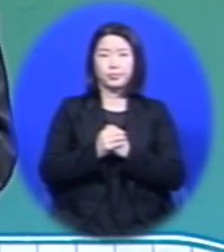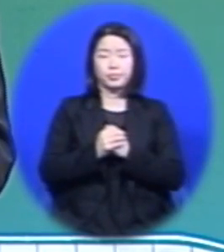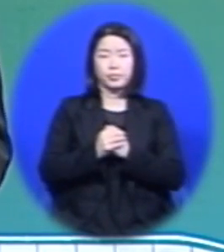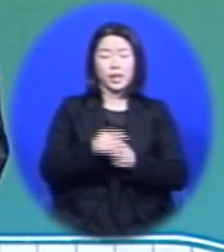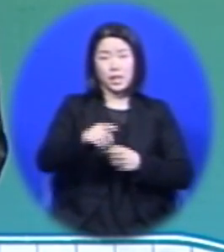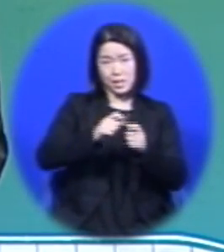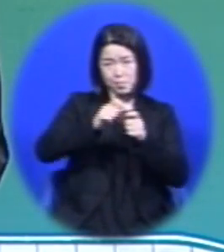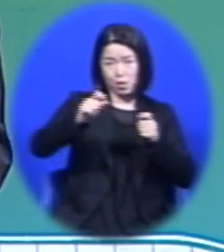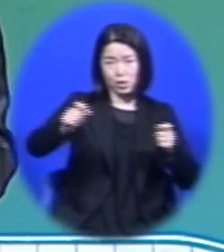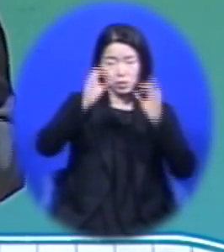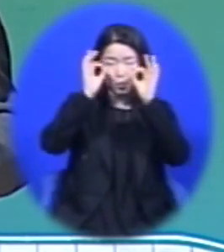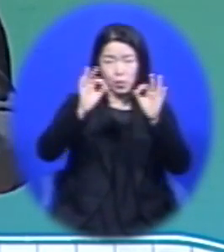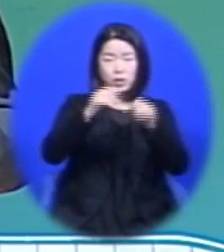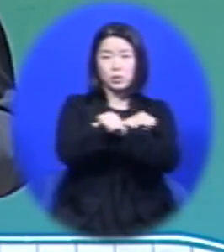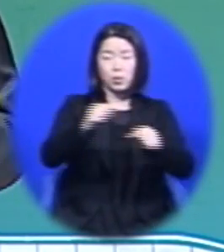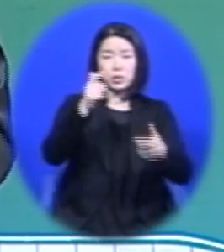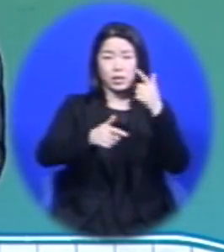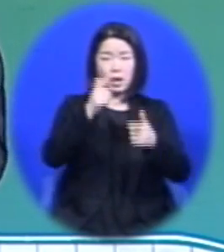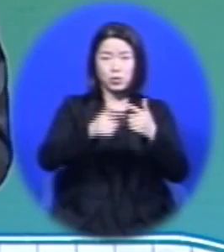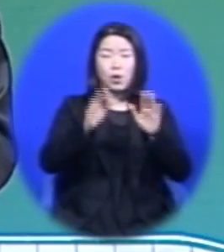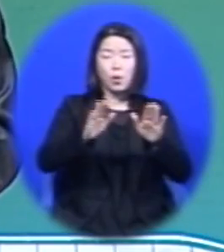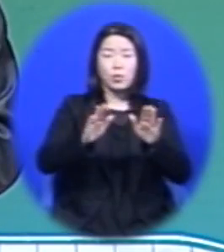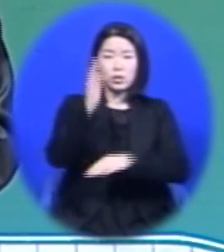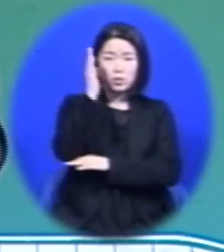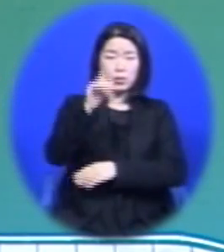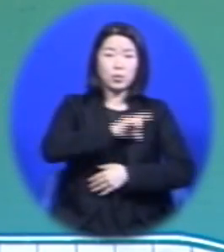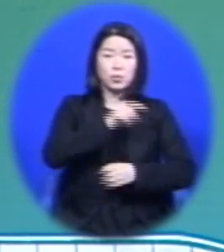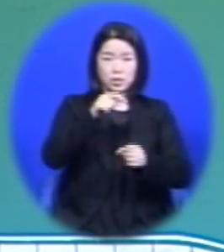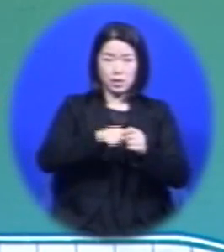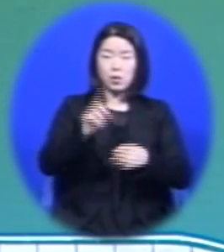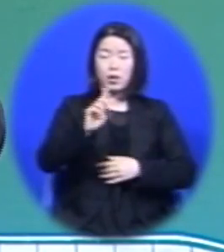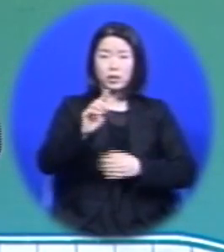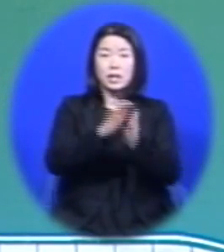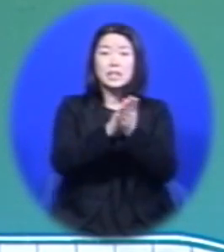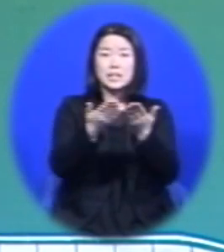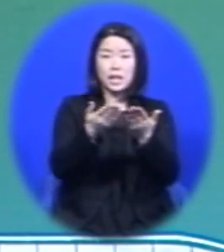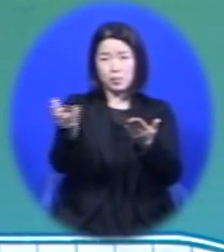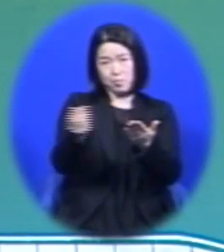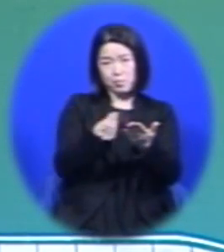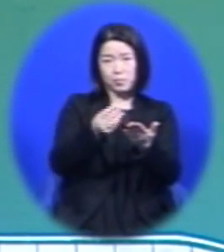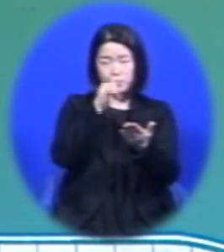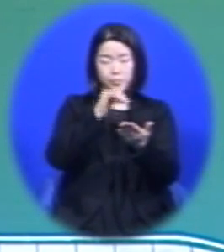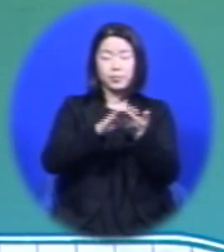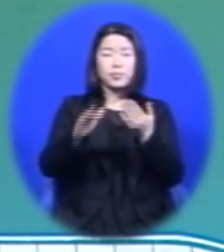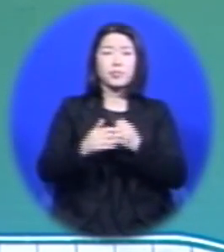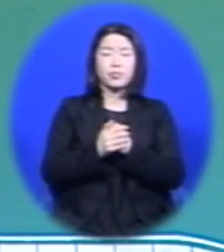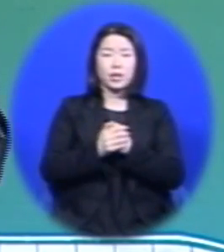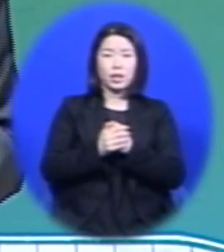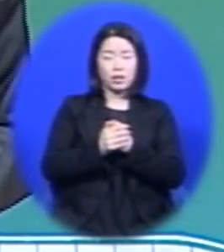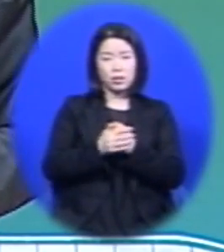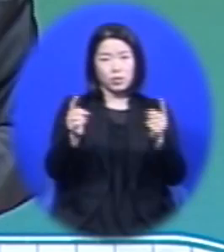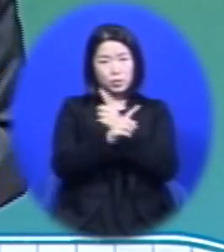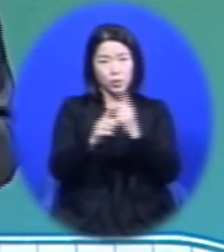이 멀리서도 보이는 용서의 나무라고 하는 오늘 설교 제목은 어느 책에서 제가 따왔습니다.